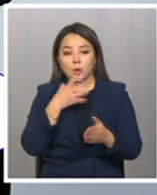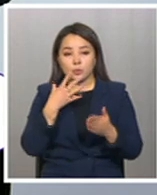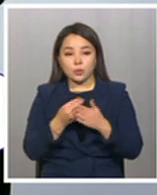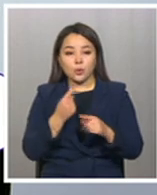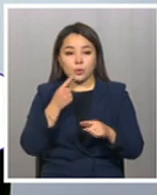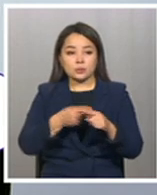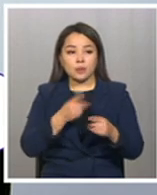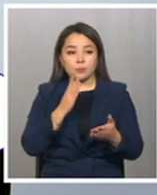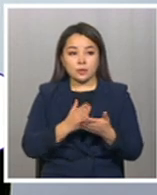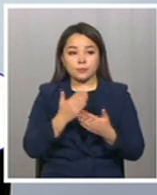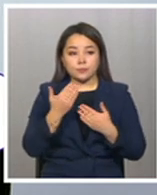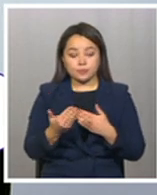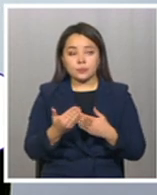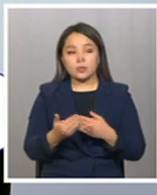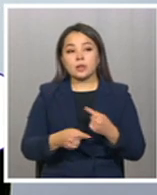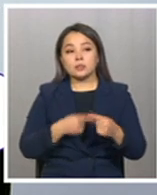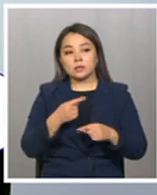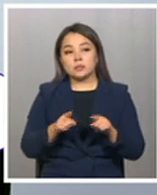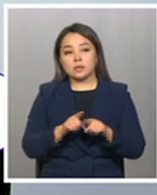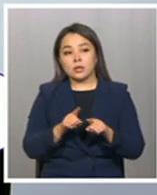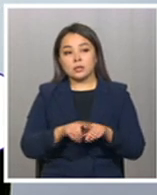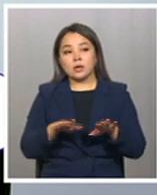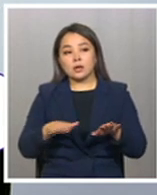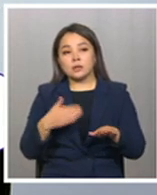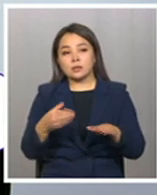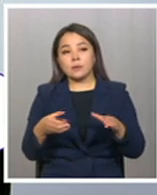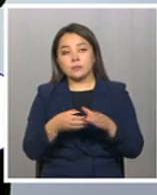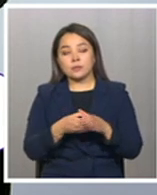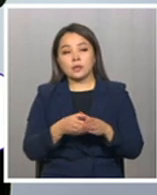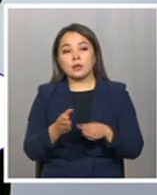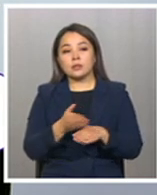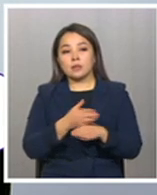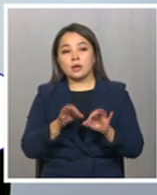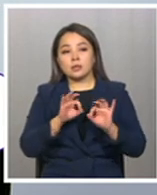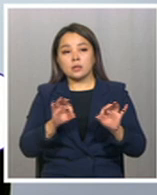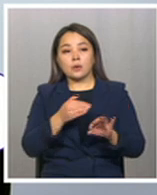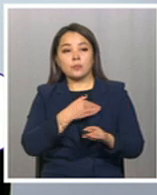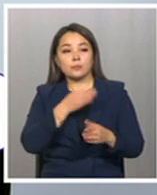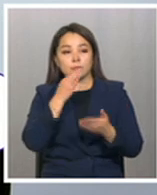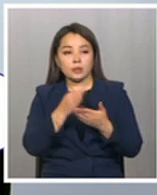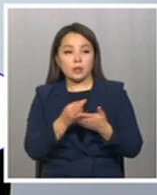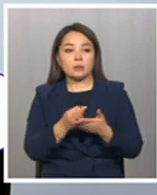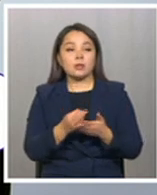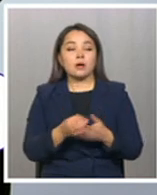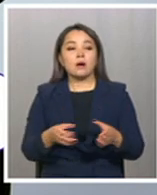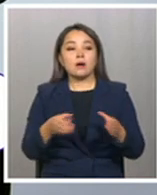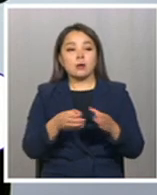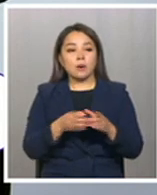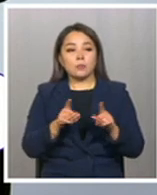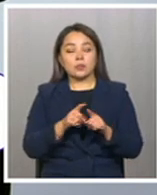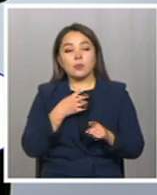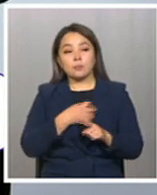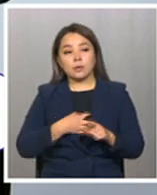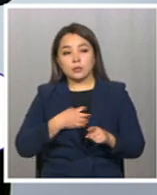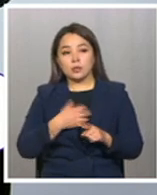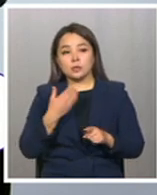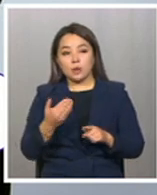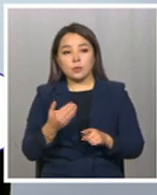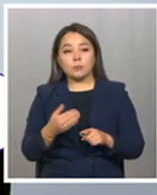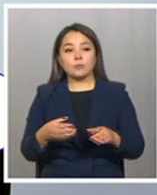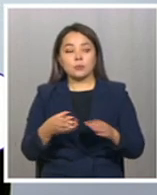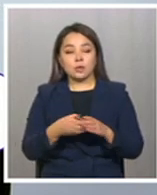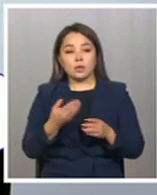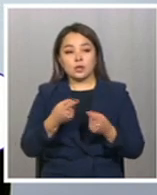екен. Келесі кезекте көлдөлің әртараптандырудың мәніне тоқталып кетейік. Яғни бұл жерде компанияның негізгі профилі